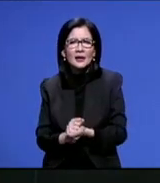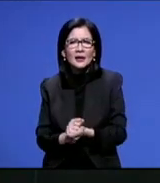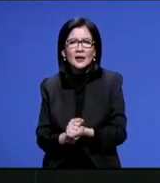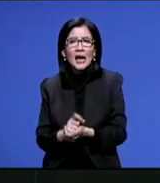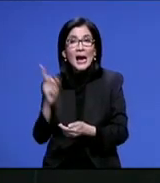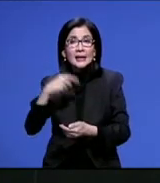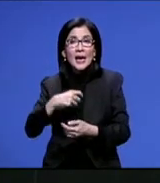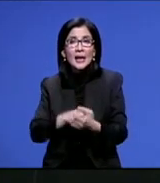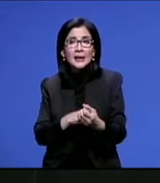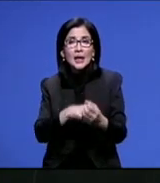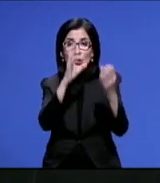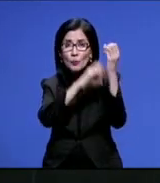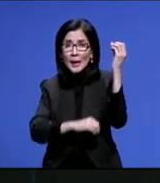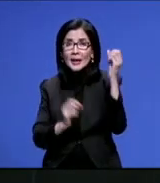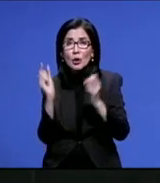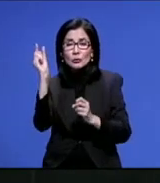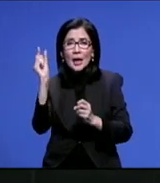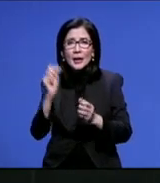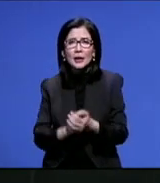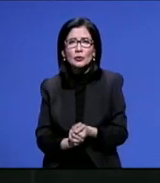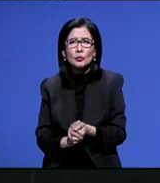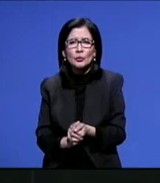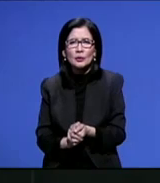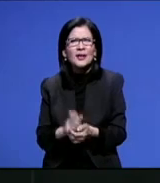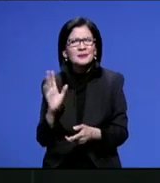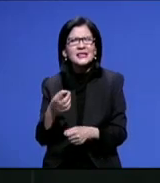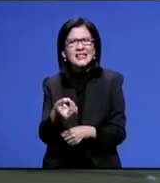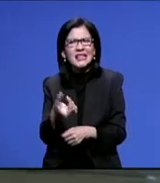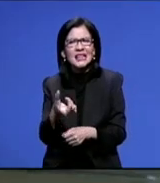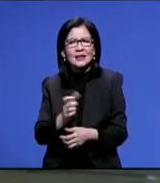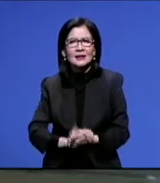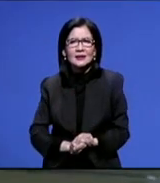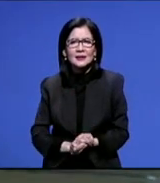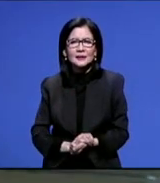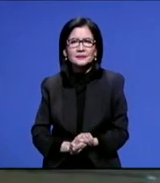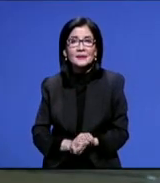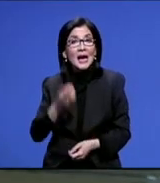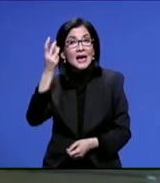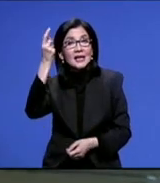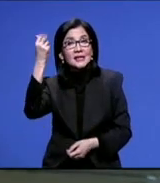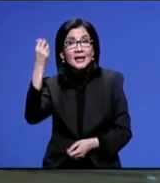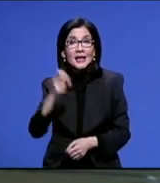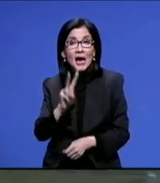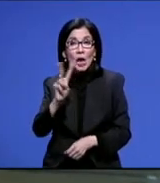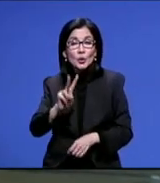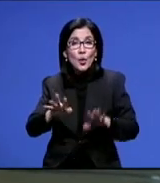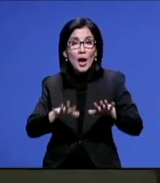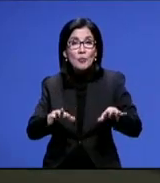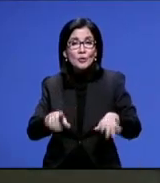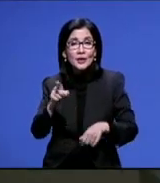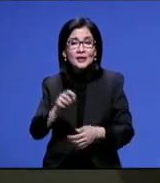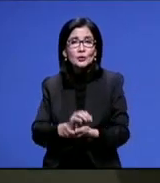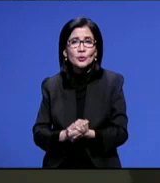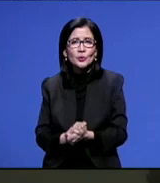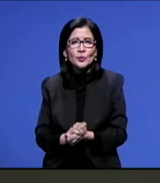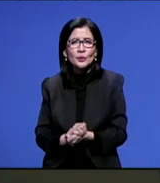dari Sumatera Utara itu memang masih kurang. Rencananya Zahra Anissa Fitri dan Nadia